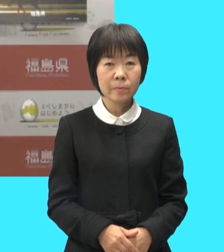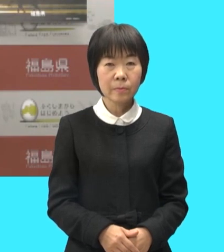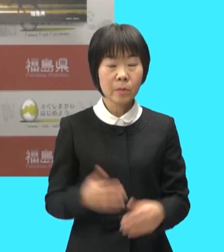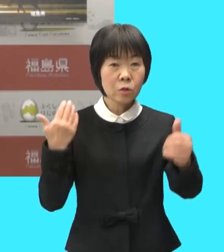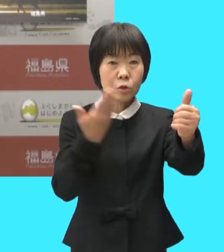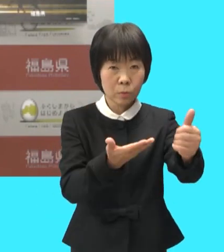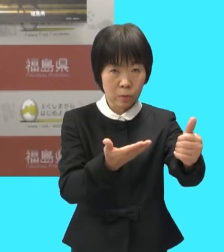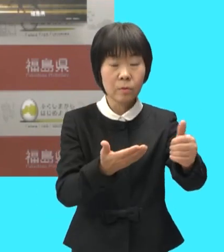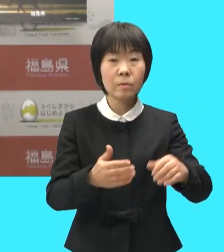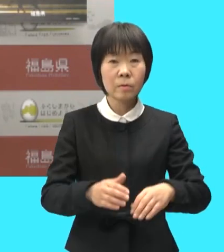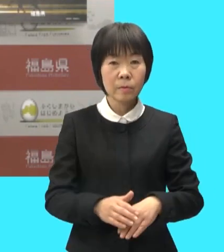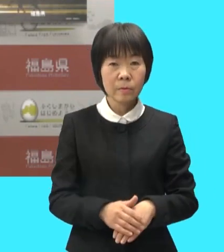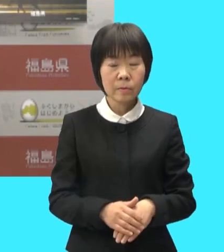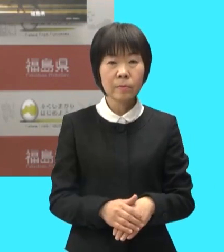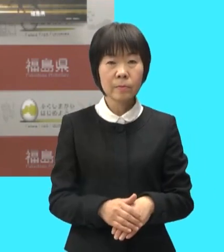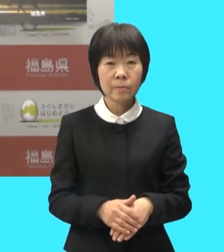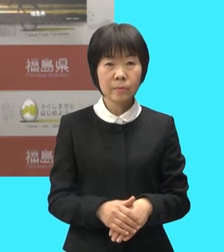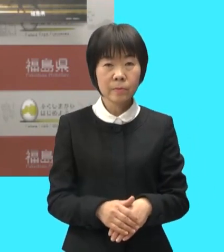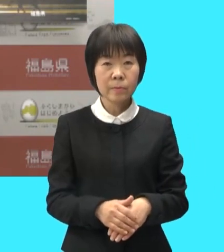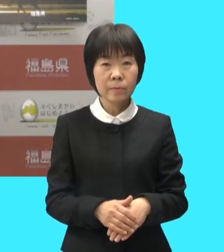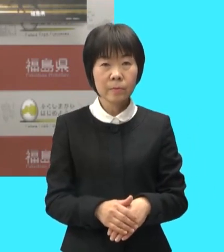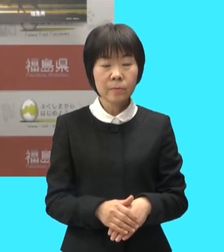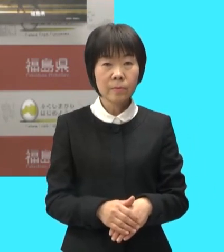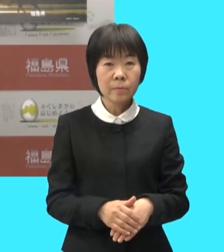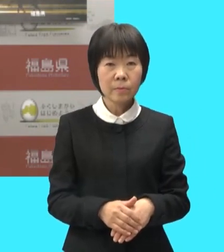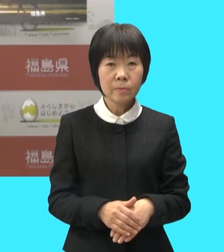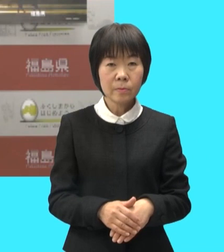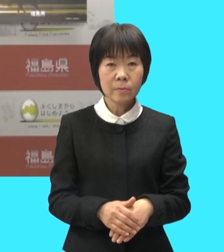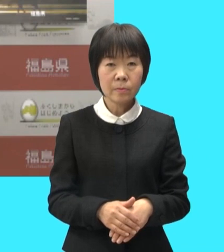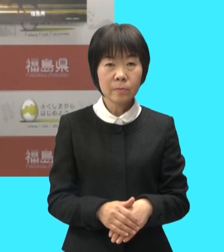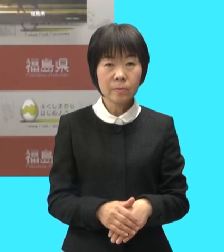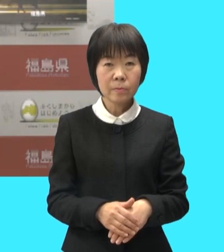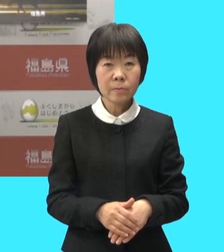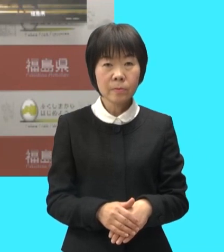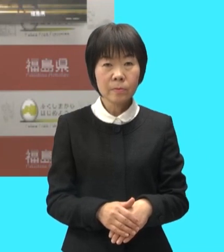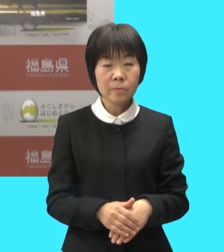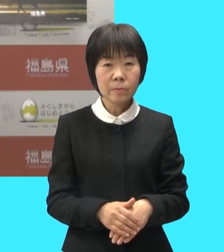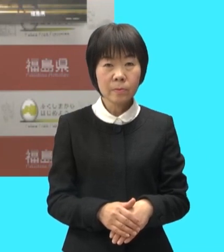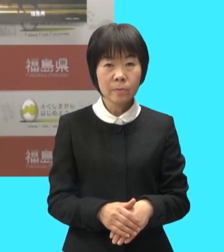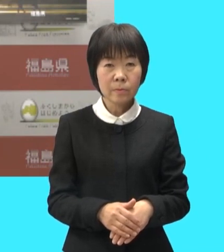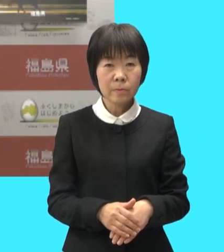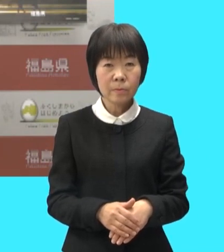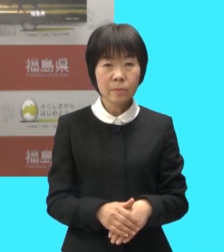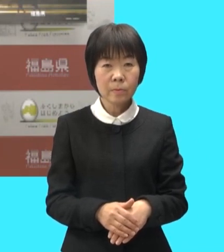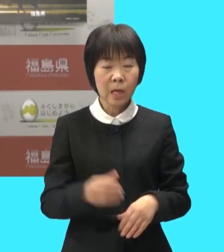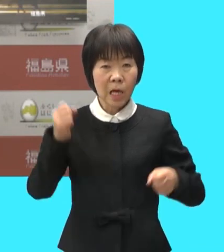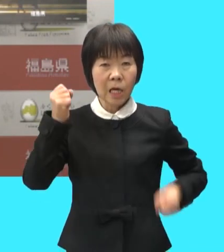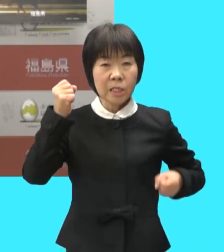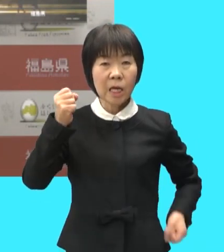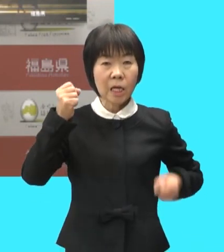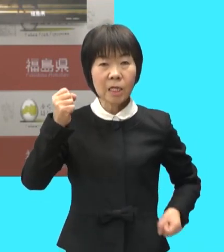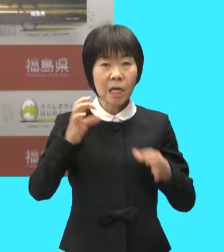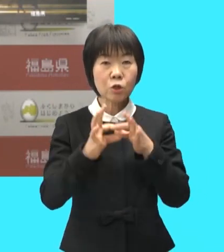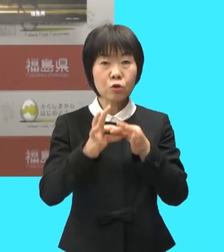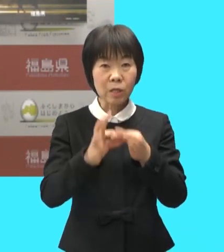朝日新聞の石塚です。はい、今年もよろしくお願いします。 よろしくお願いします。 先ほどから出た J ビレッジ聖火リレーについてちょっ